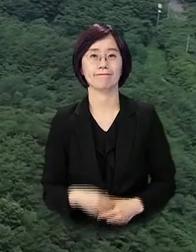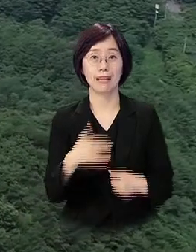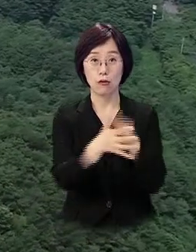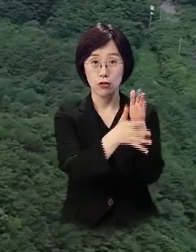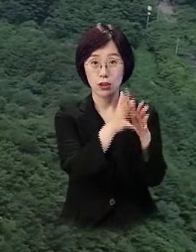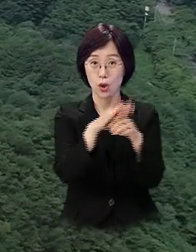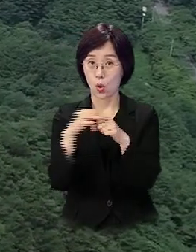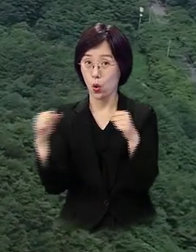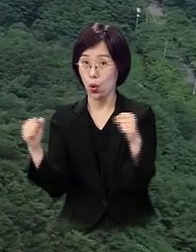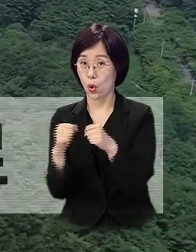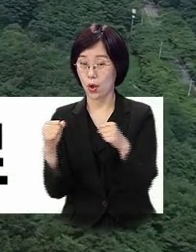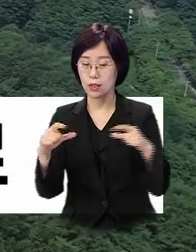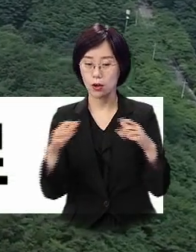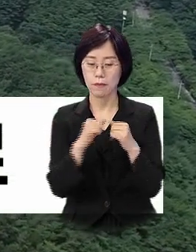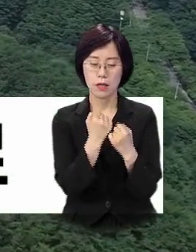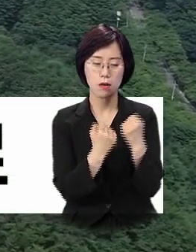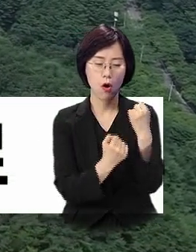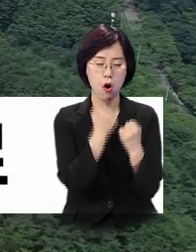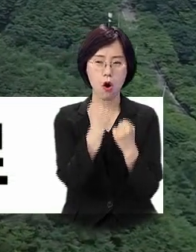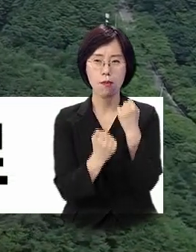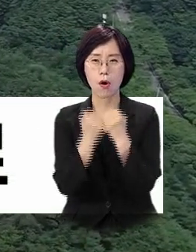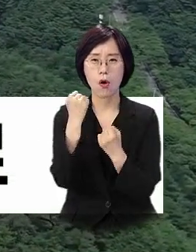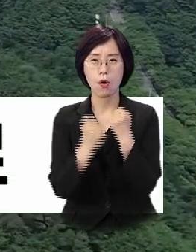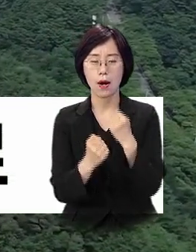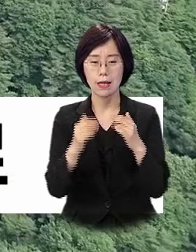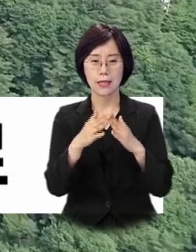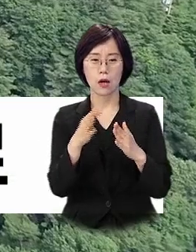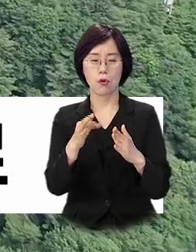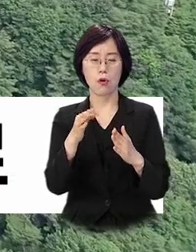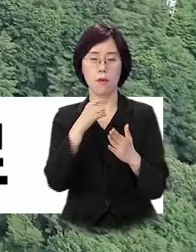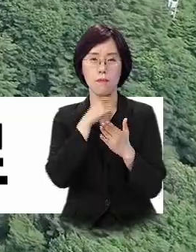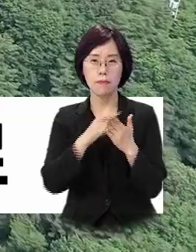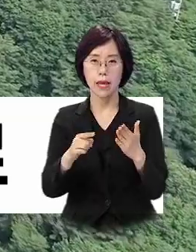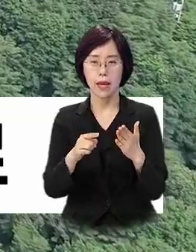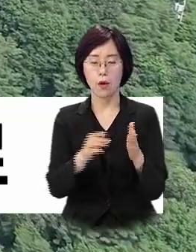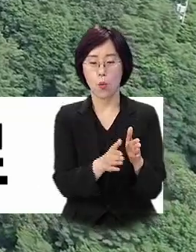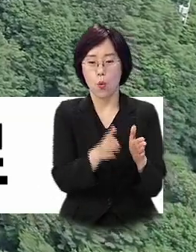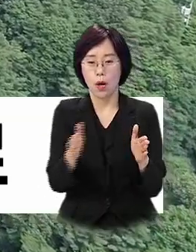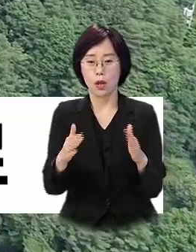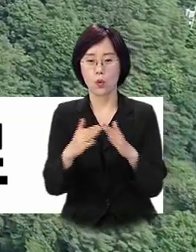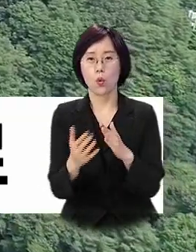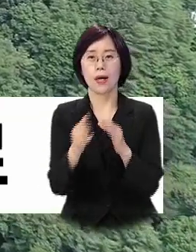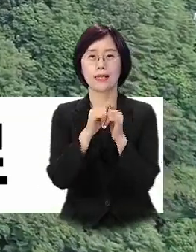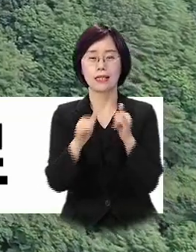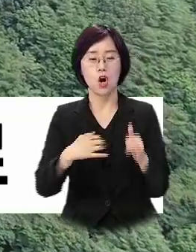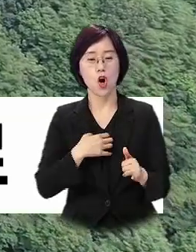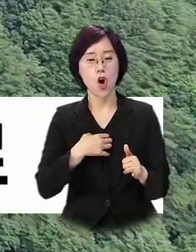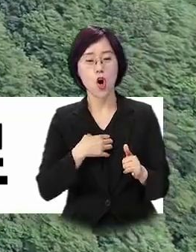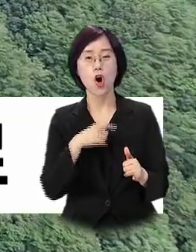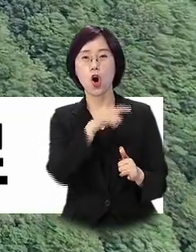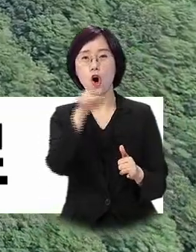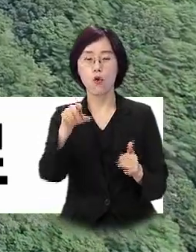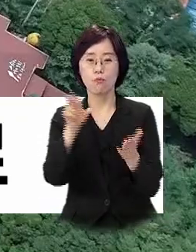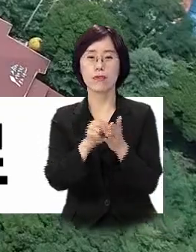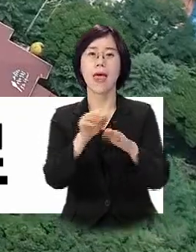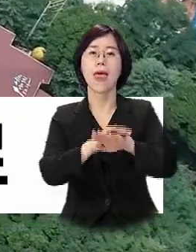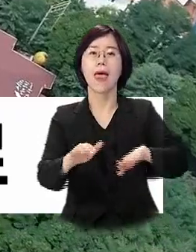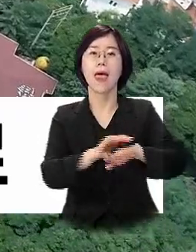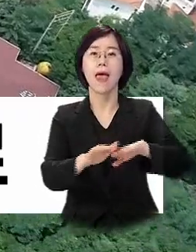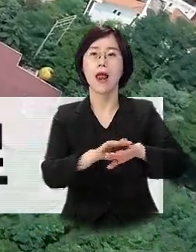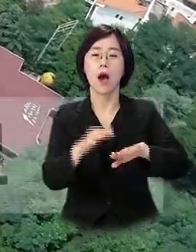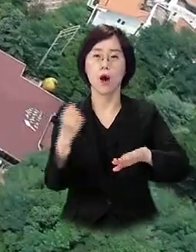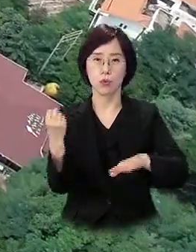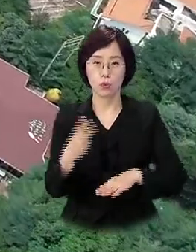대구시와 경상북도는 주민설명회 등을 통해 재산권 침해 곽 때 등 토지소유자가 우려하는 부분을 불식시키고